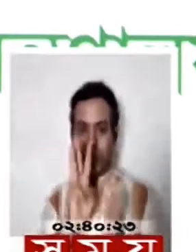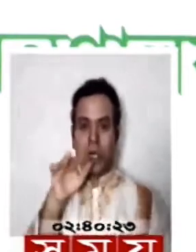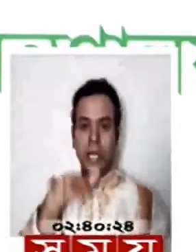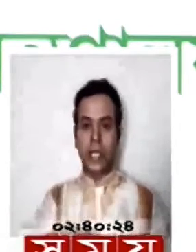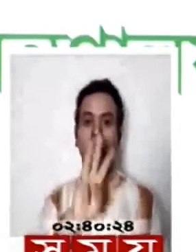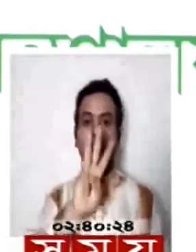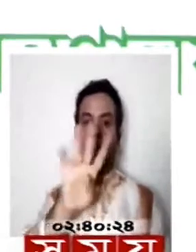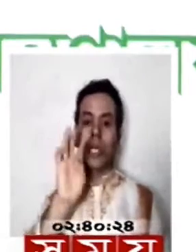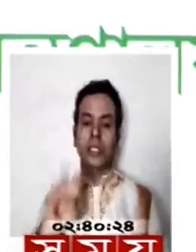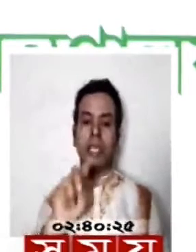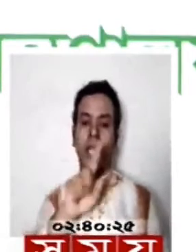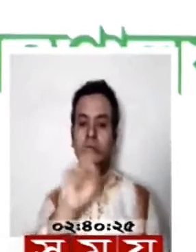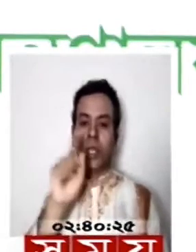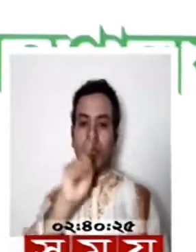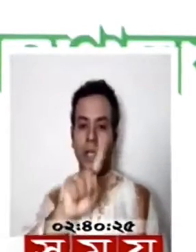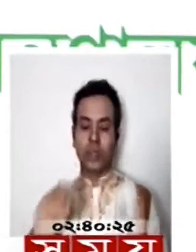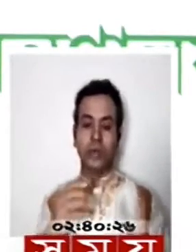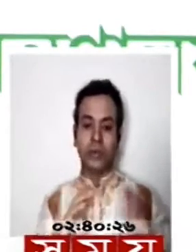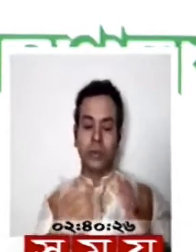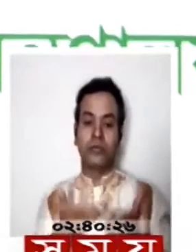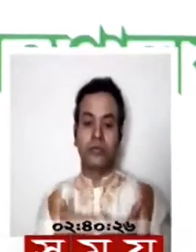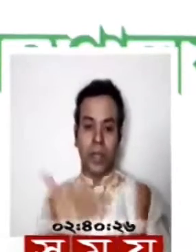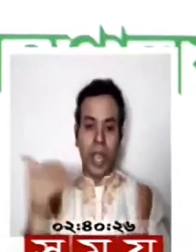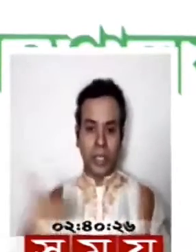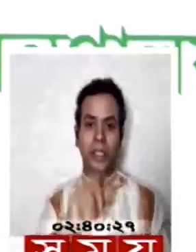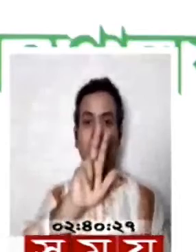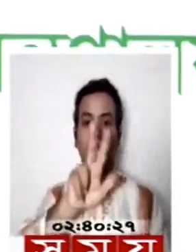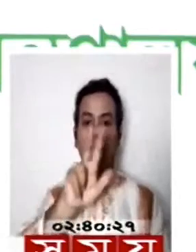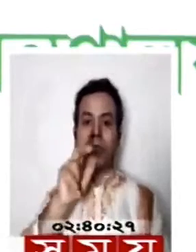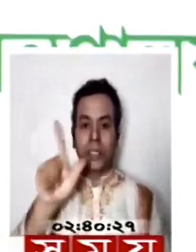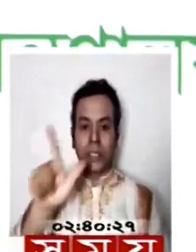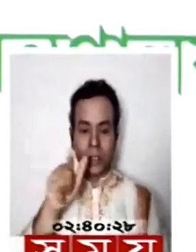3,33,450 জন। স্থল বন্দরে 24 ঘন্টায় 349 জন, এ পর্যন্ত